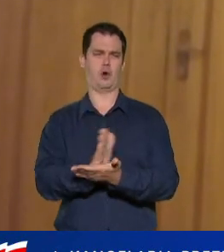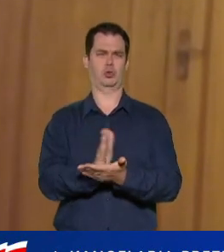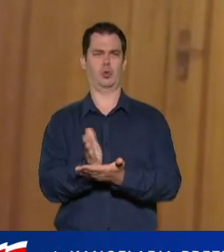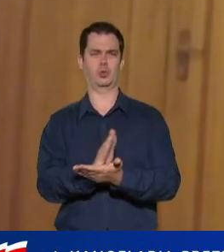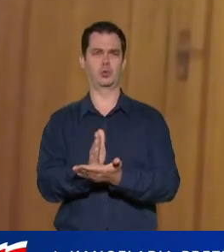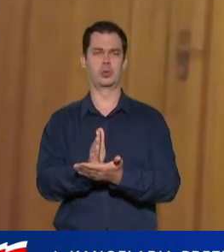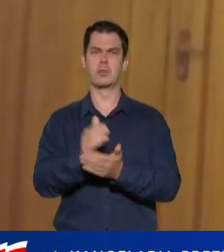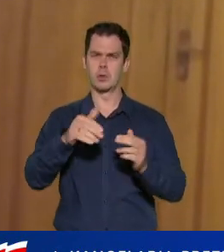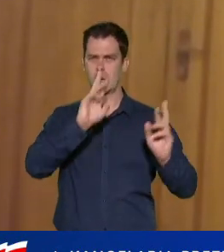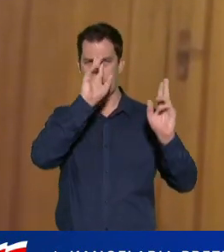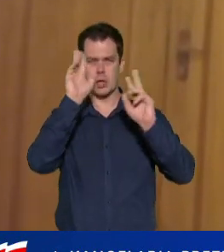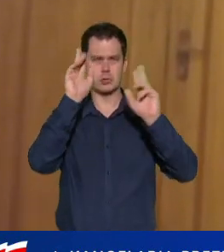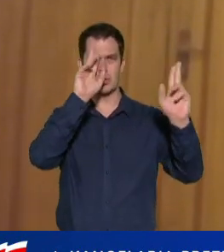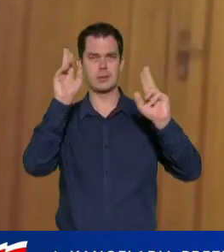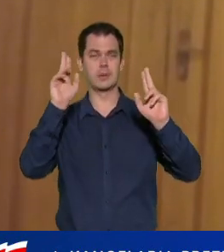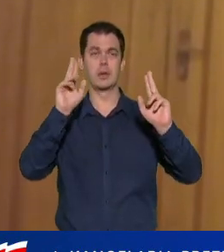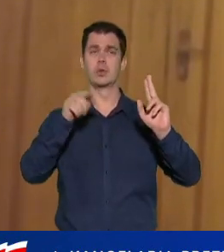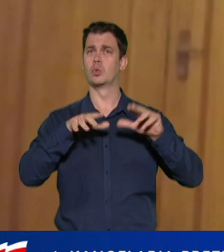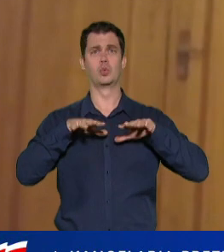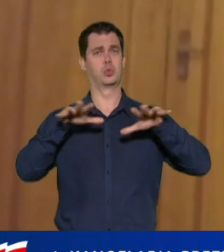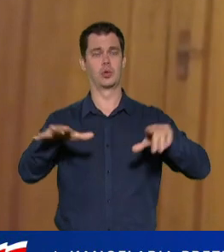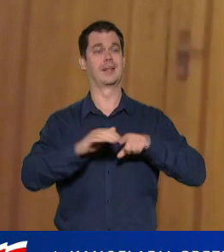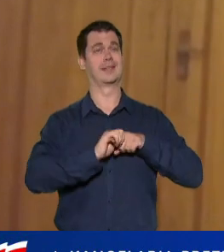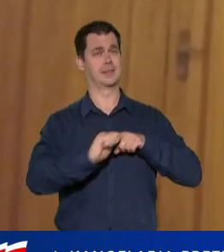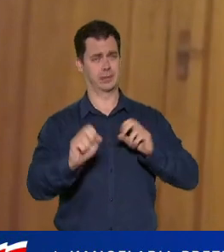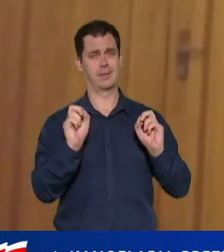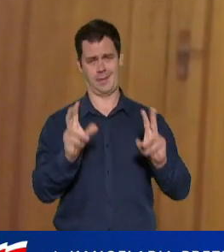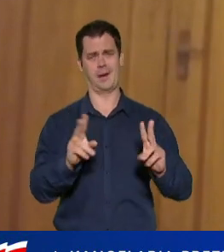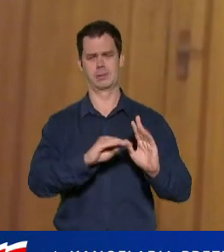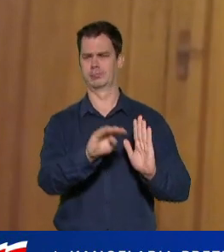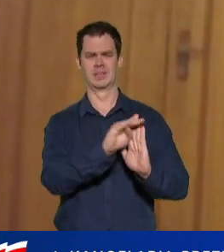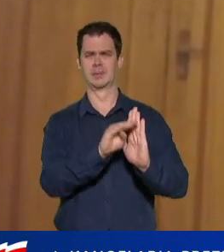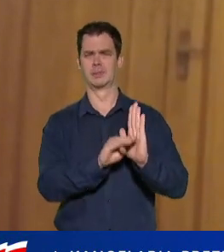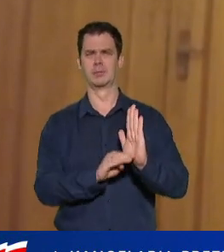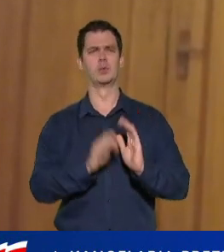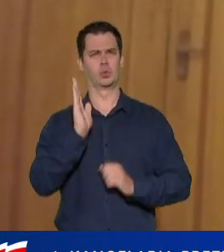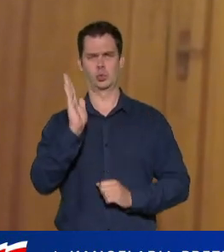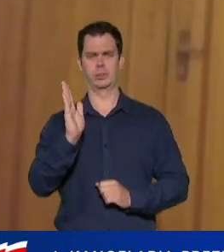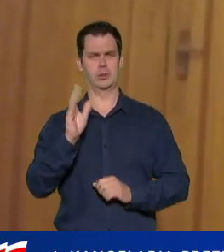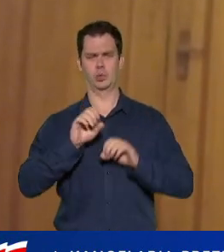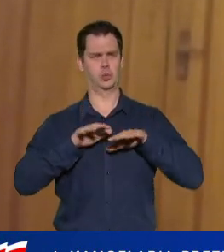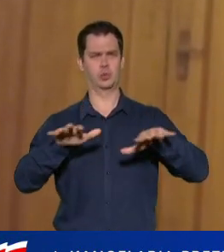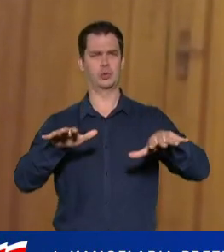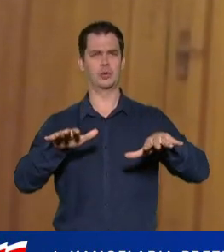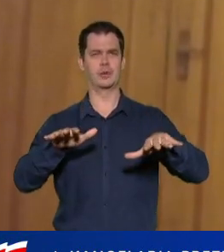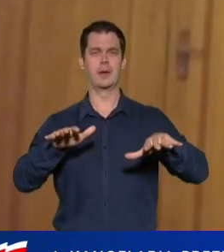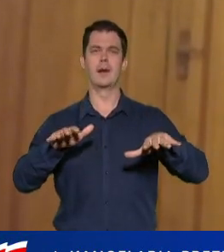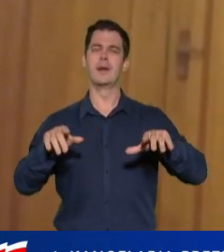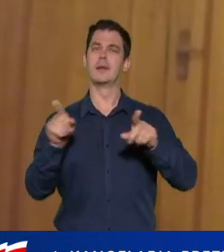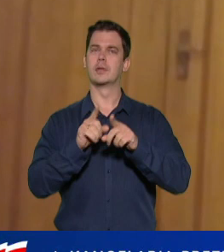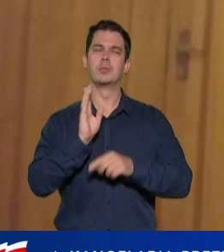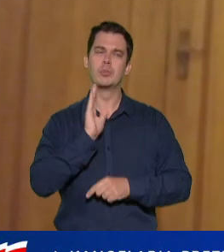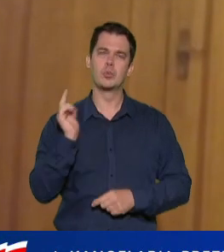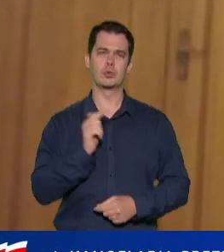zdroworozsądkowa, która jednak zakłada szereg rygorów, szereg obostrzeń i zakłada, że będziemy wszyscy się